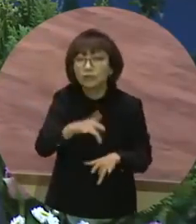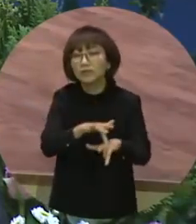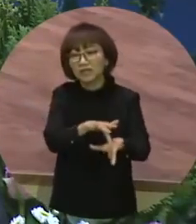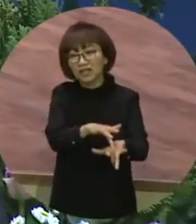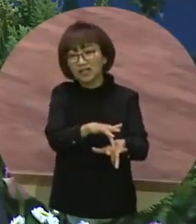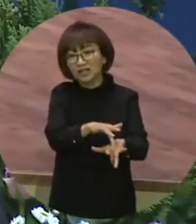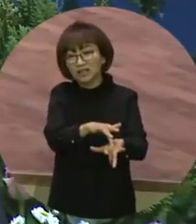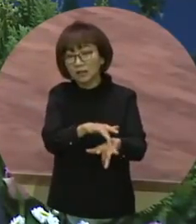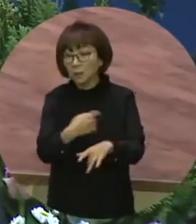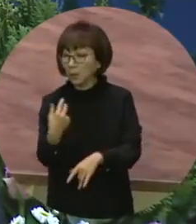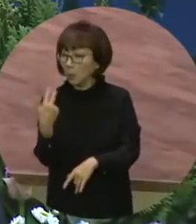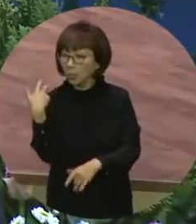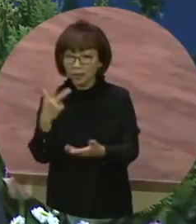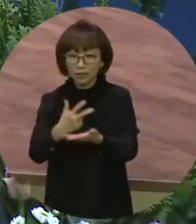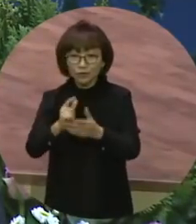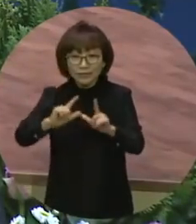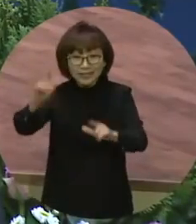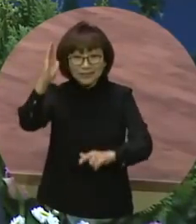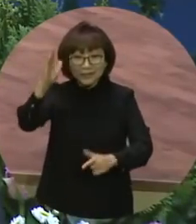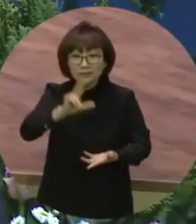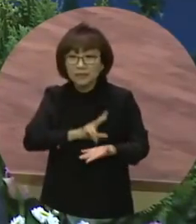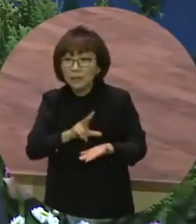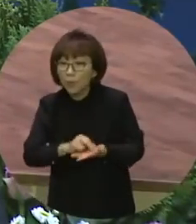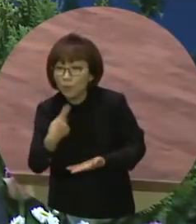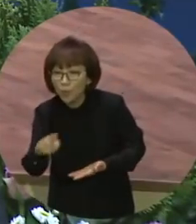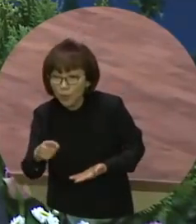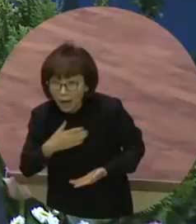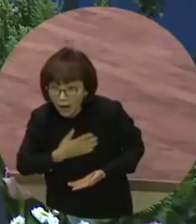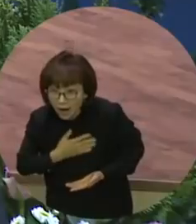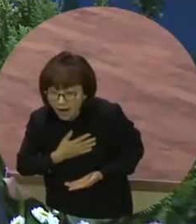말한 분들은 그래도 제목이라도 잡고 있다.